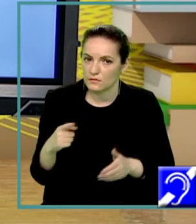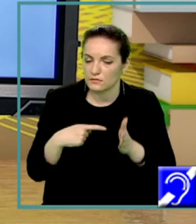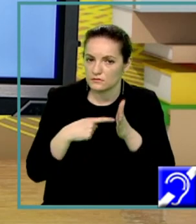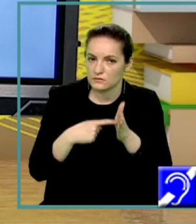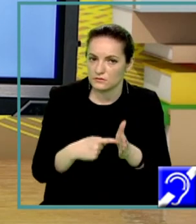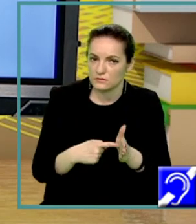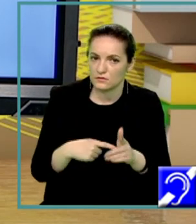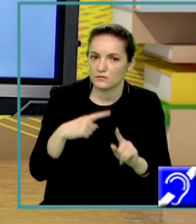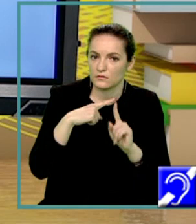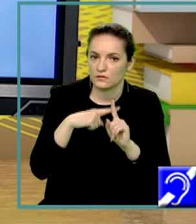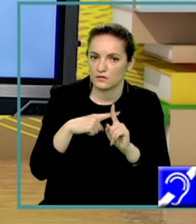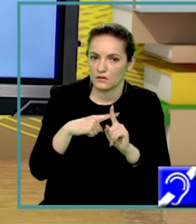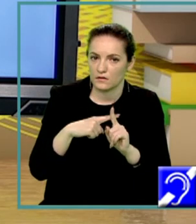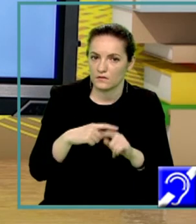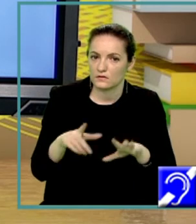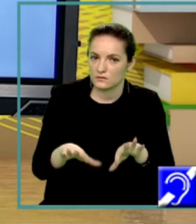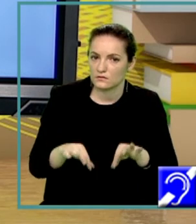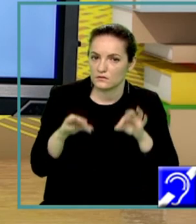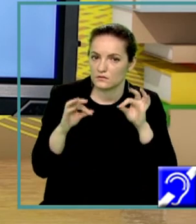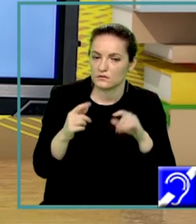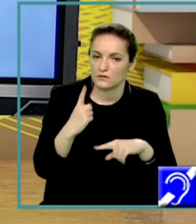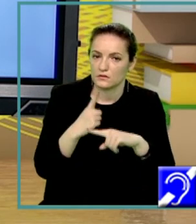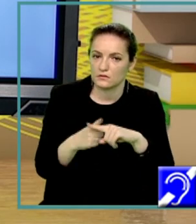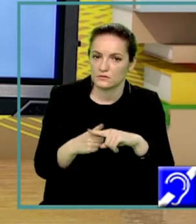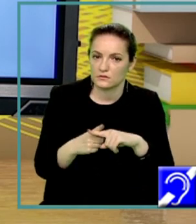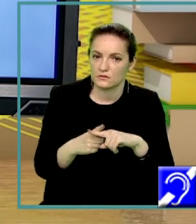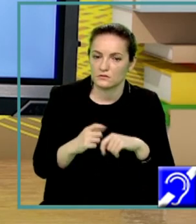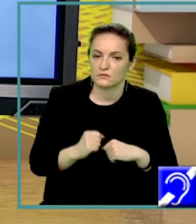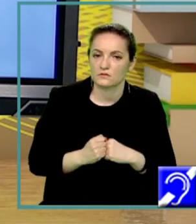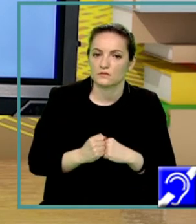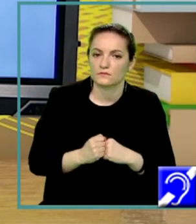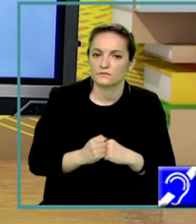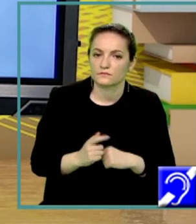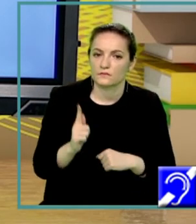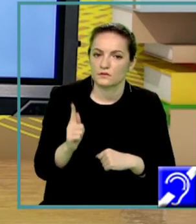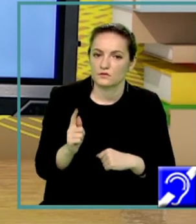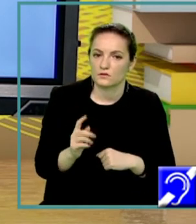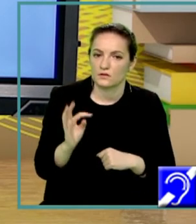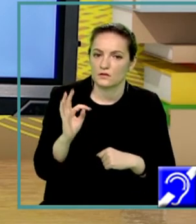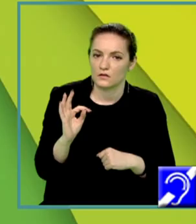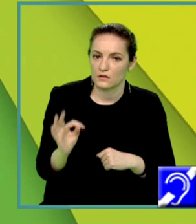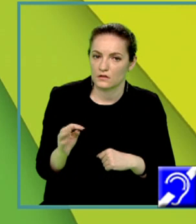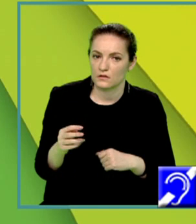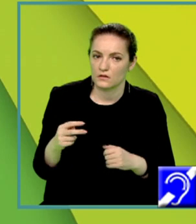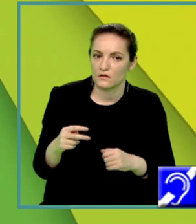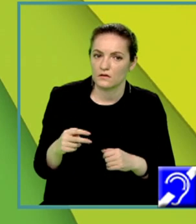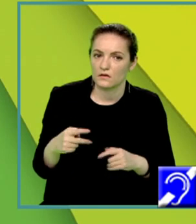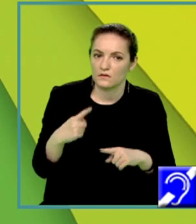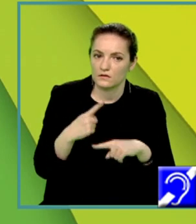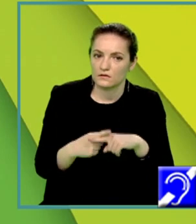funcția găsind intersecțiile cu axele de coordonate. Deci, graficul funcției f intersectat cu axa